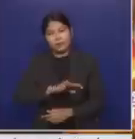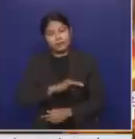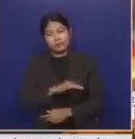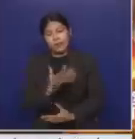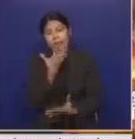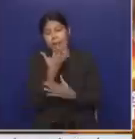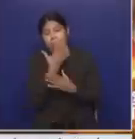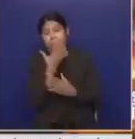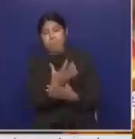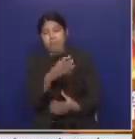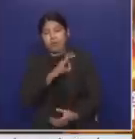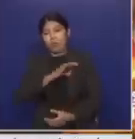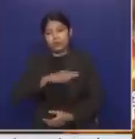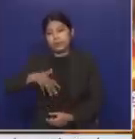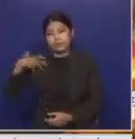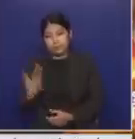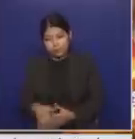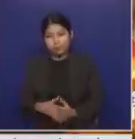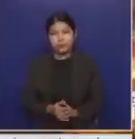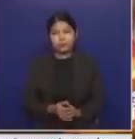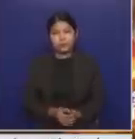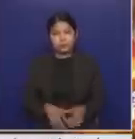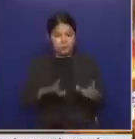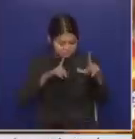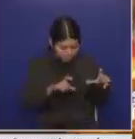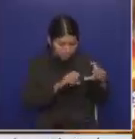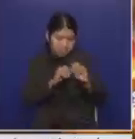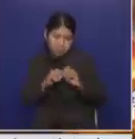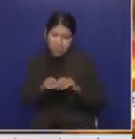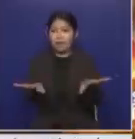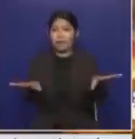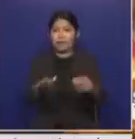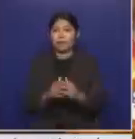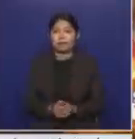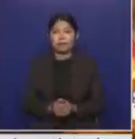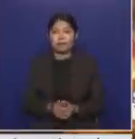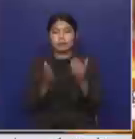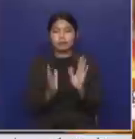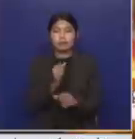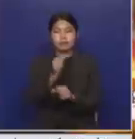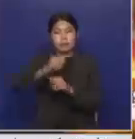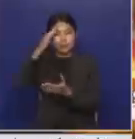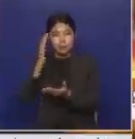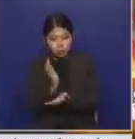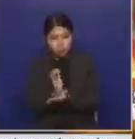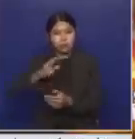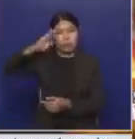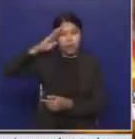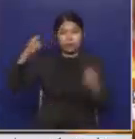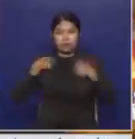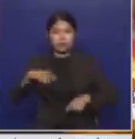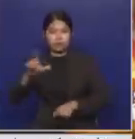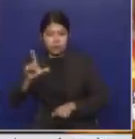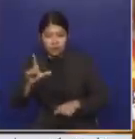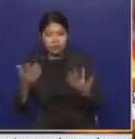สบายใจกับวิธีการแบบนี้เขาก็เลยต้องเผยแพร่ออกมามีการเอาเจ้าหน้าที่ตำรวจทหารมาใส่เสื้อเหลือง